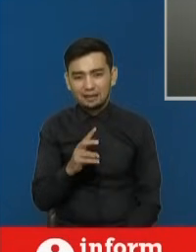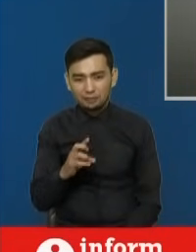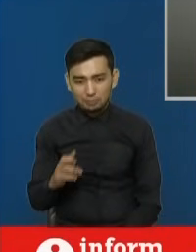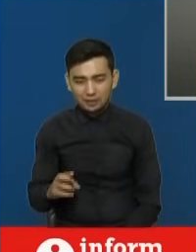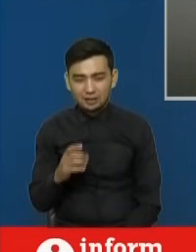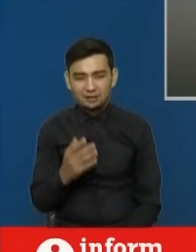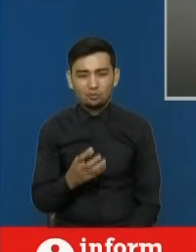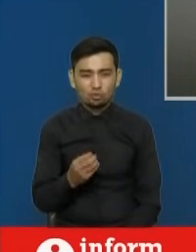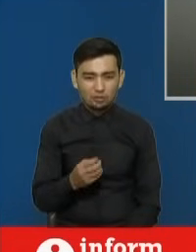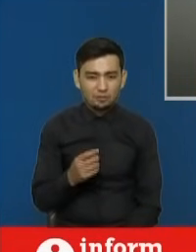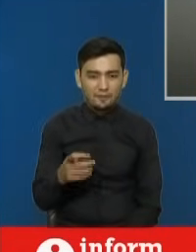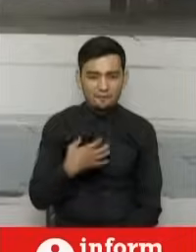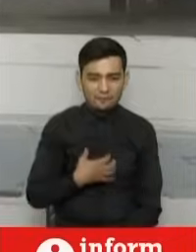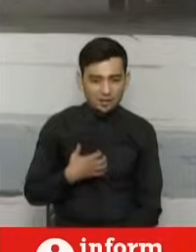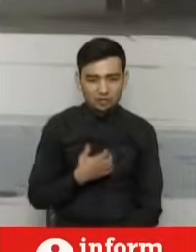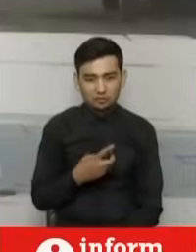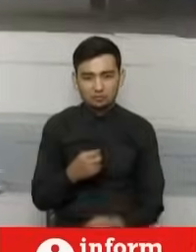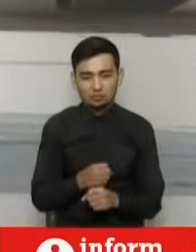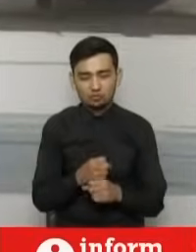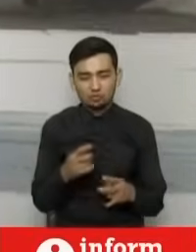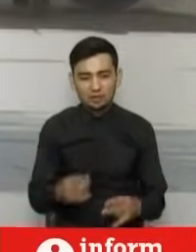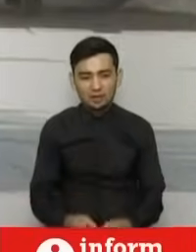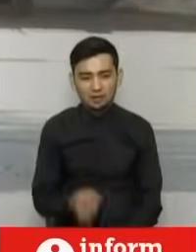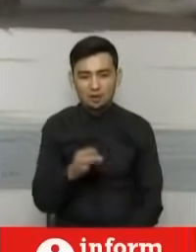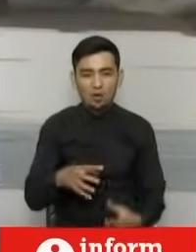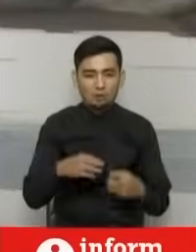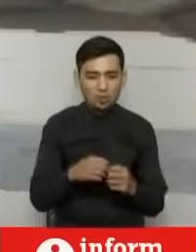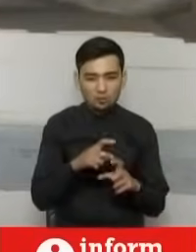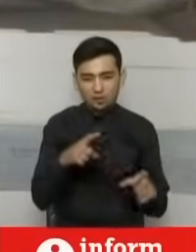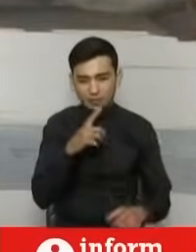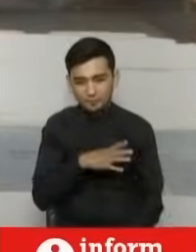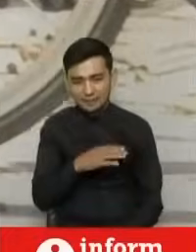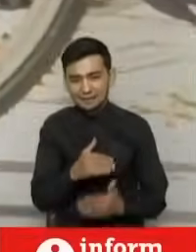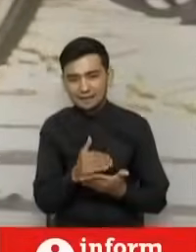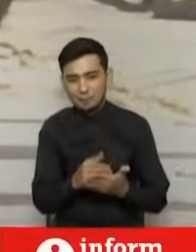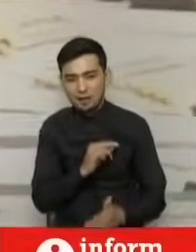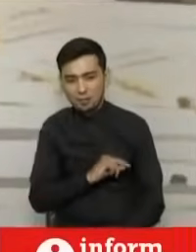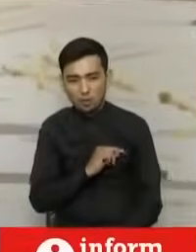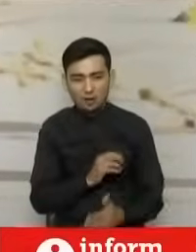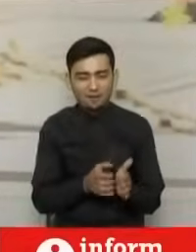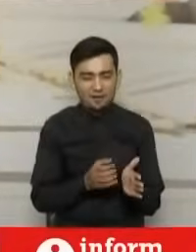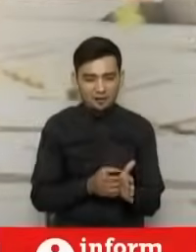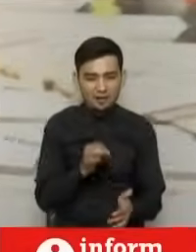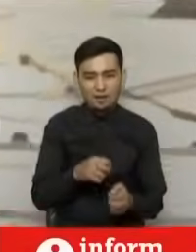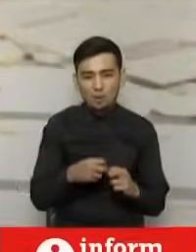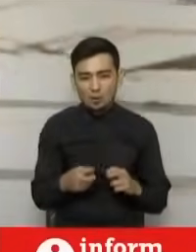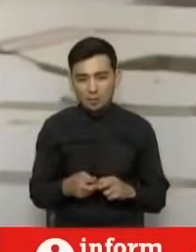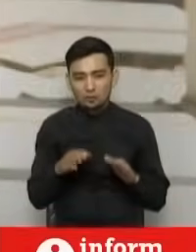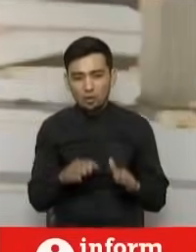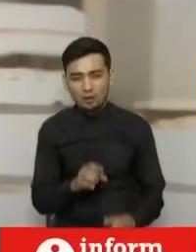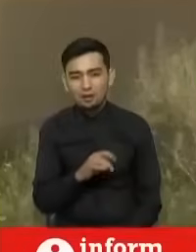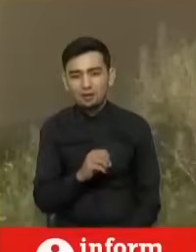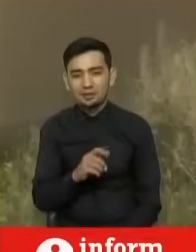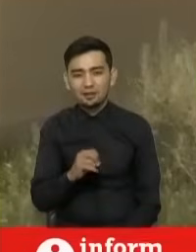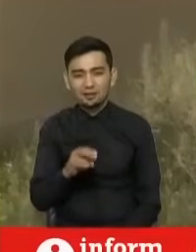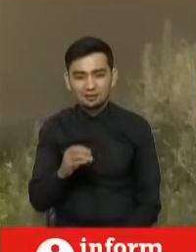далее. То есть, ну, какая-то значимость была. Общественники говорят, не хватает системной работы. Проблемы поднимают только после резонансных